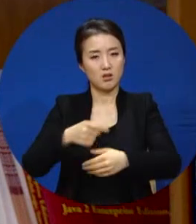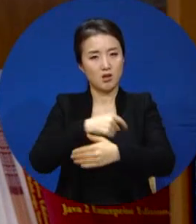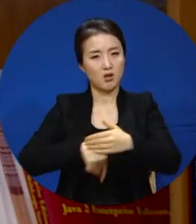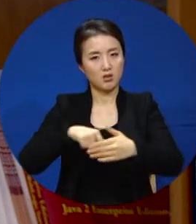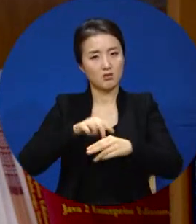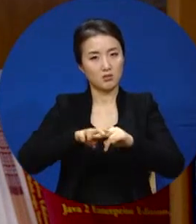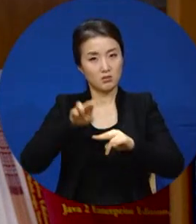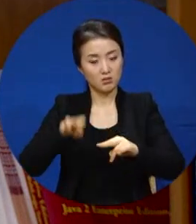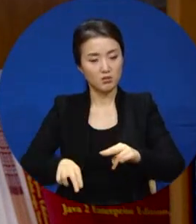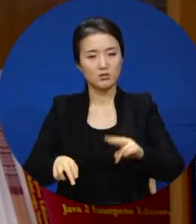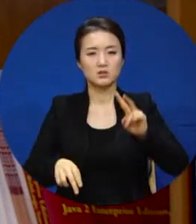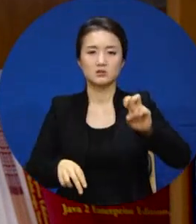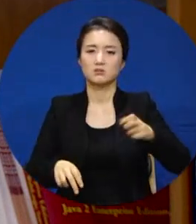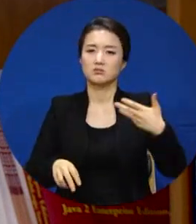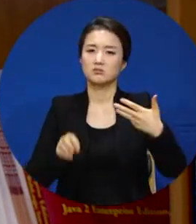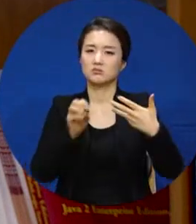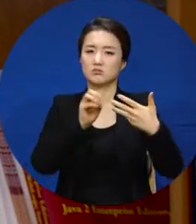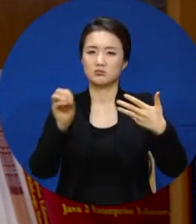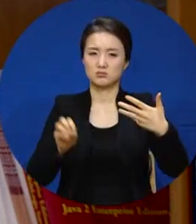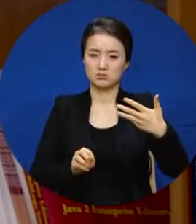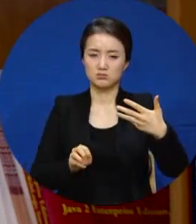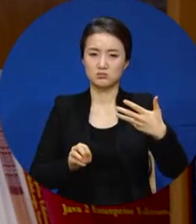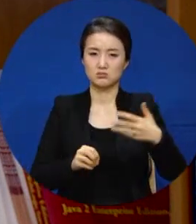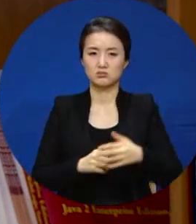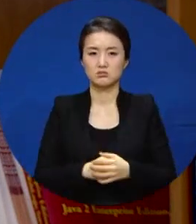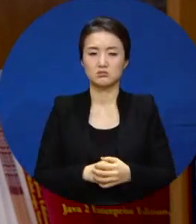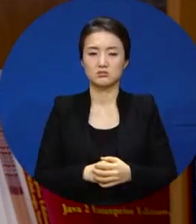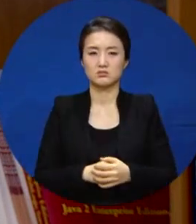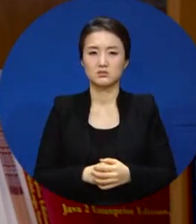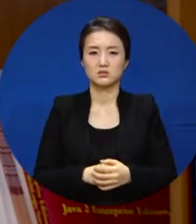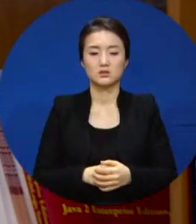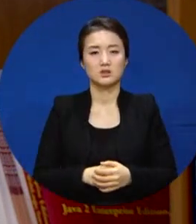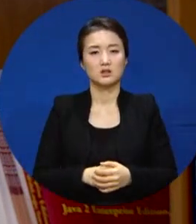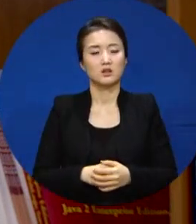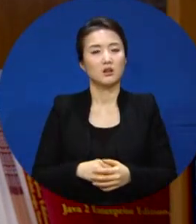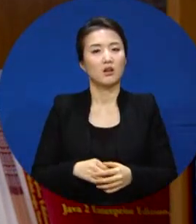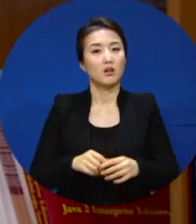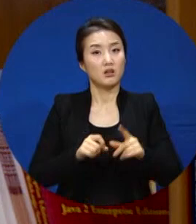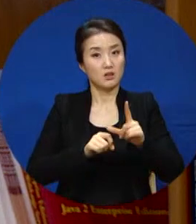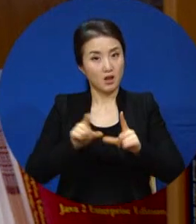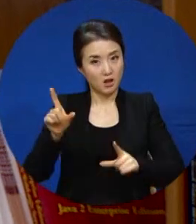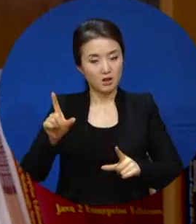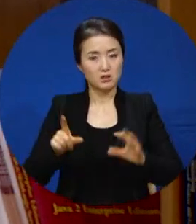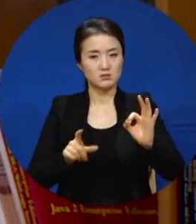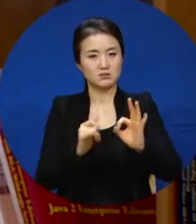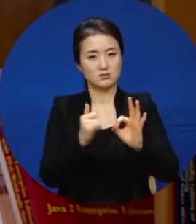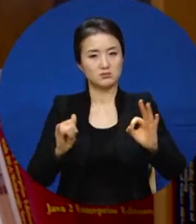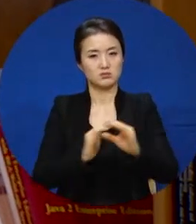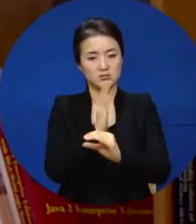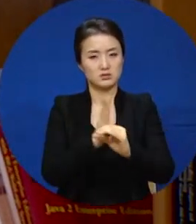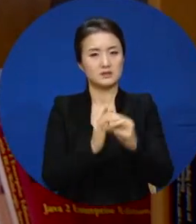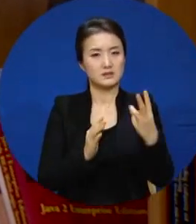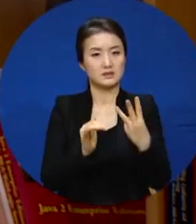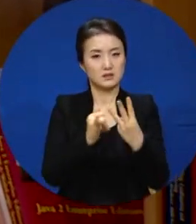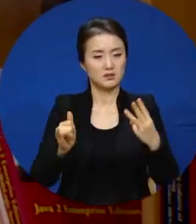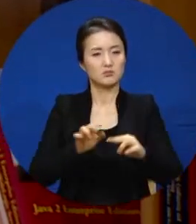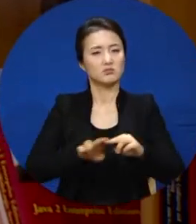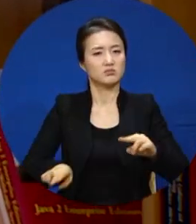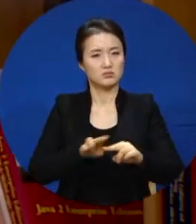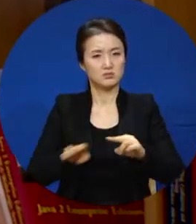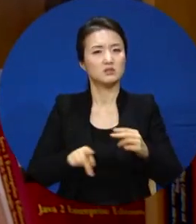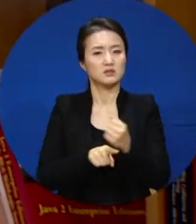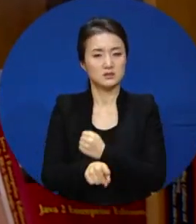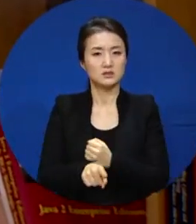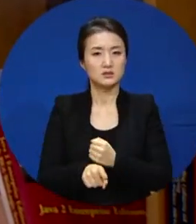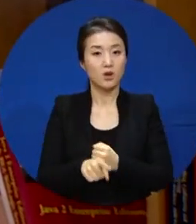그러니까 10명 중에 거의 세 명의 일 년 하면 살 것만 더 그 이유가 뭐냐면 분석에 의하면 적응을